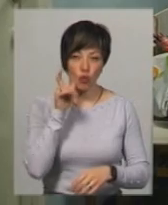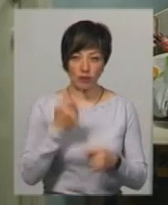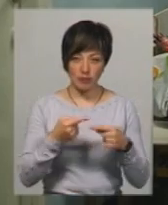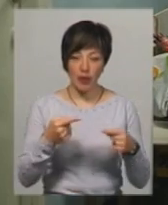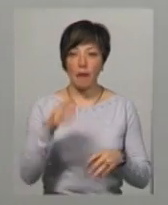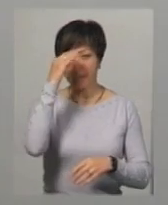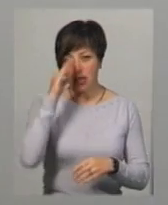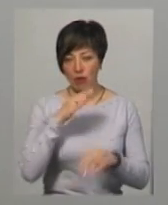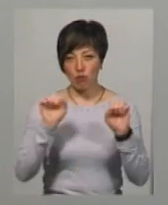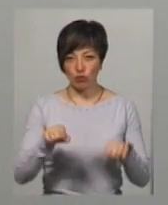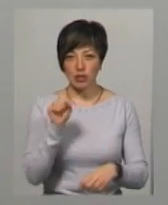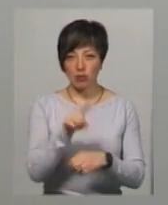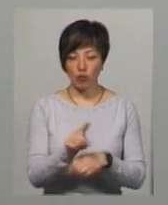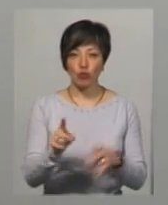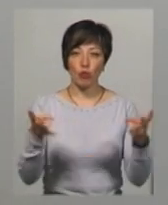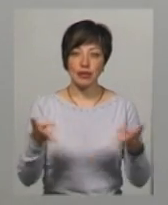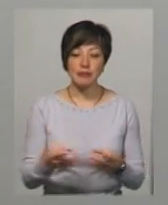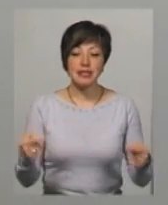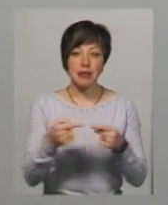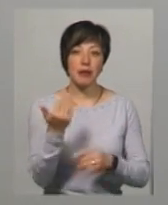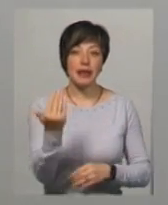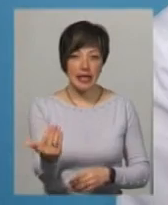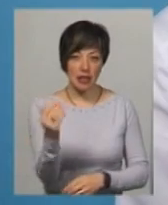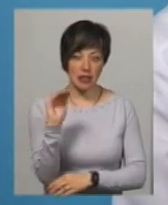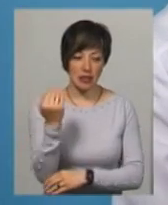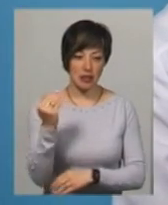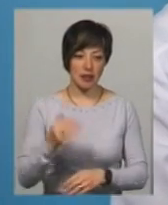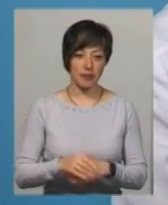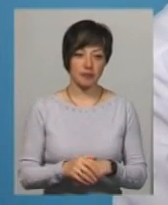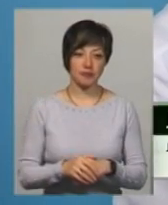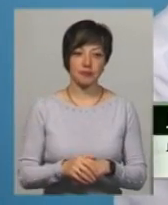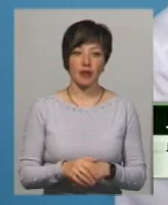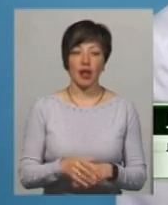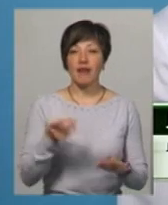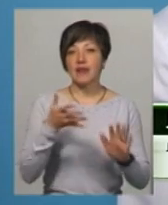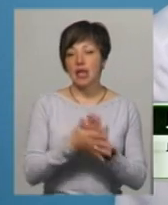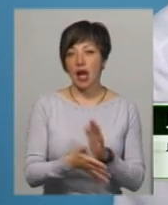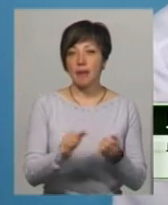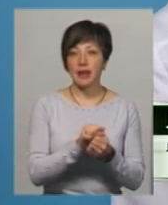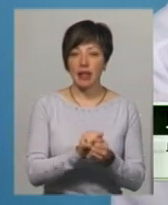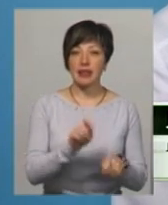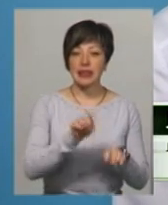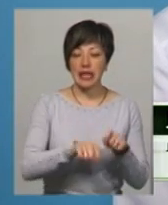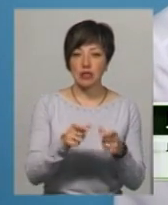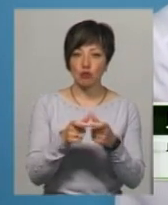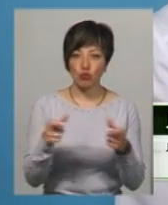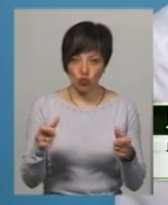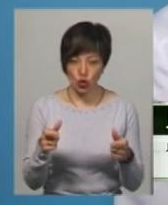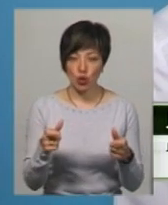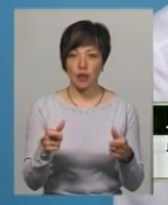діабет, батьки можуть замовити те, що потрібно саме їхній дитині. Витратні матеріали, тест-смужки до